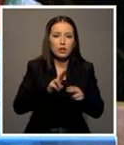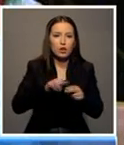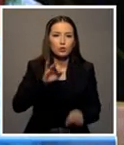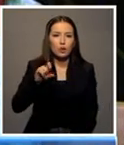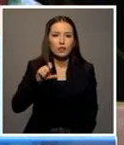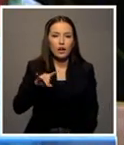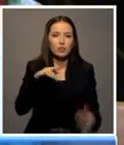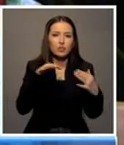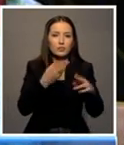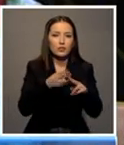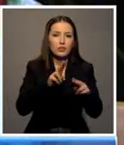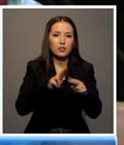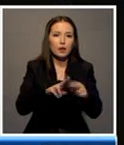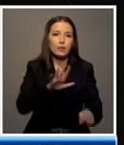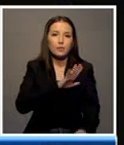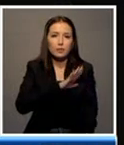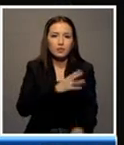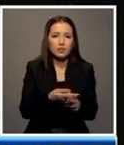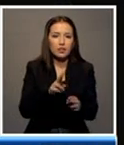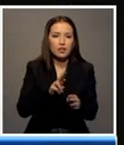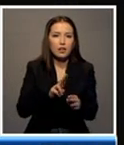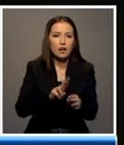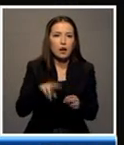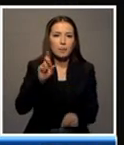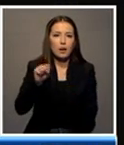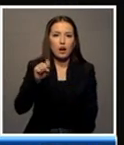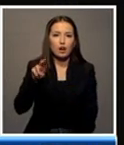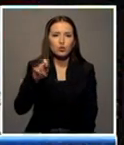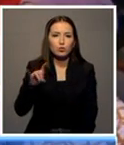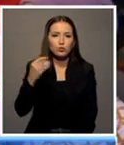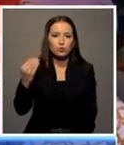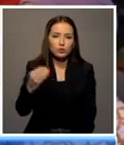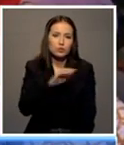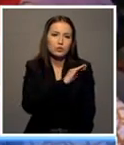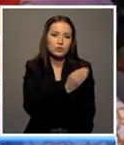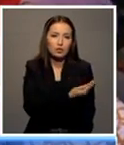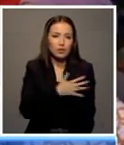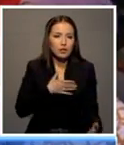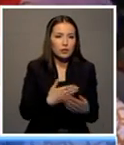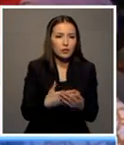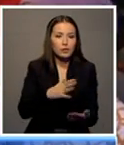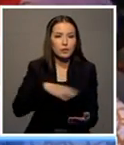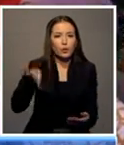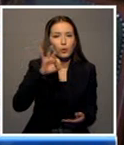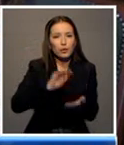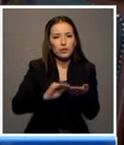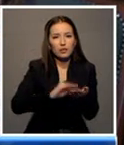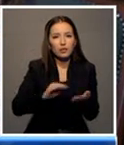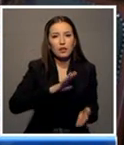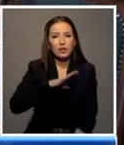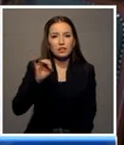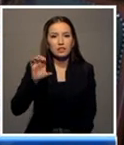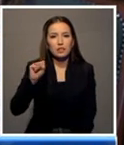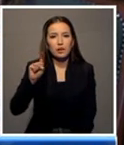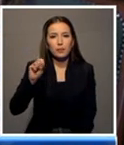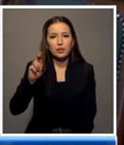шапқыншылығынан азат етуде қасық қаны қалғанша жайқасқан атақты баһадүрдің ерліктерінен сыр шертеді. Пьеса авторлары жазушы, драматург Дулат